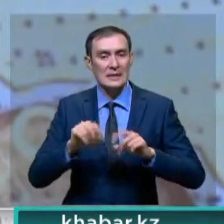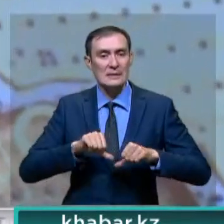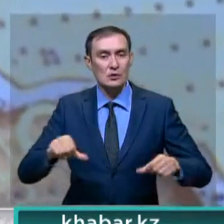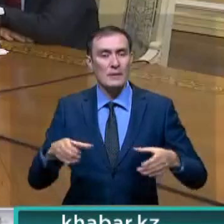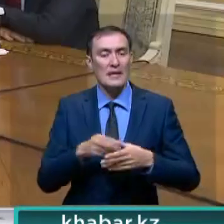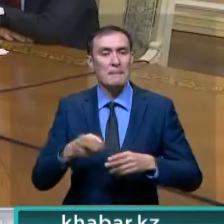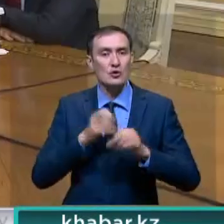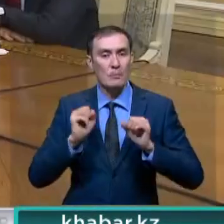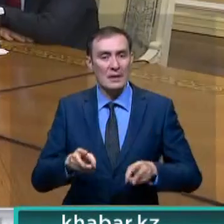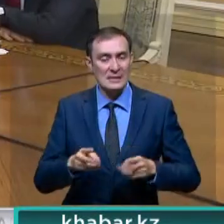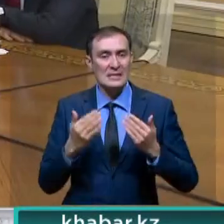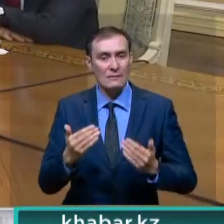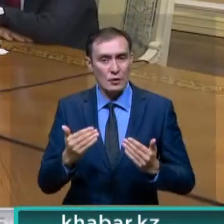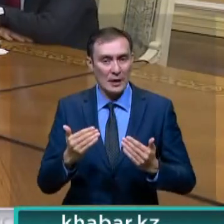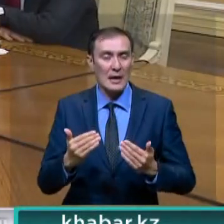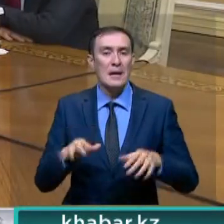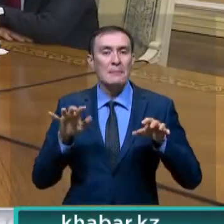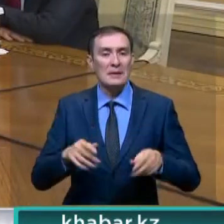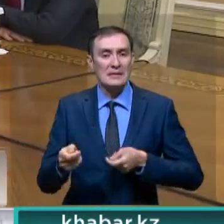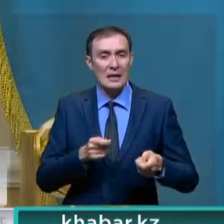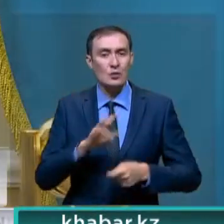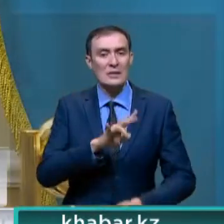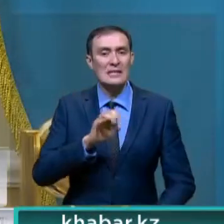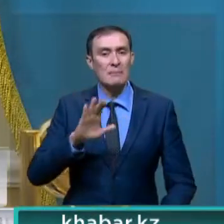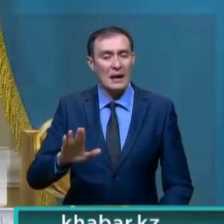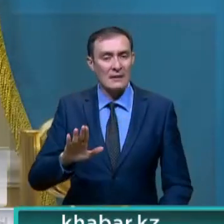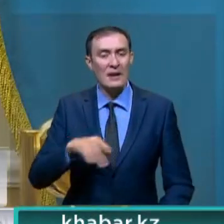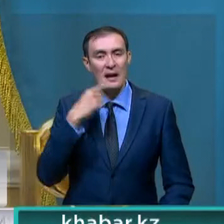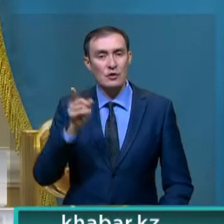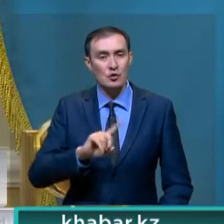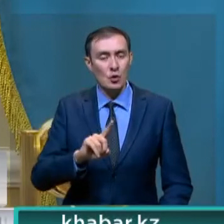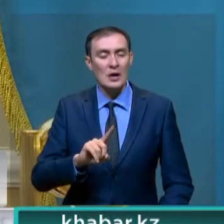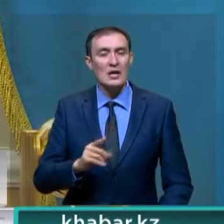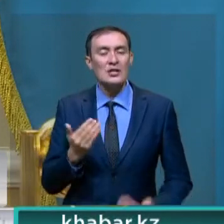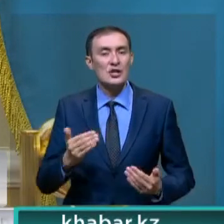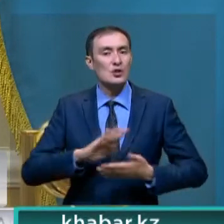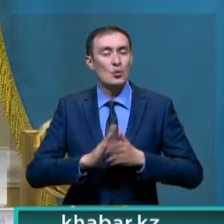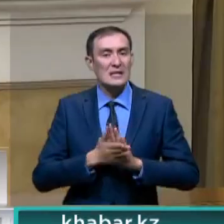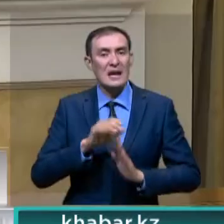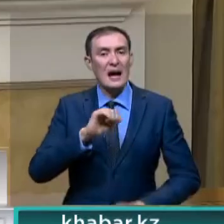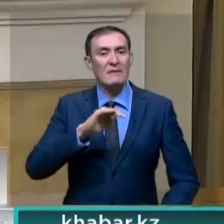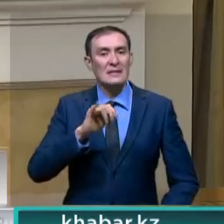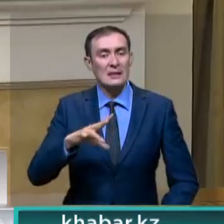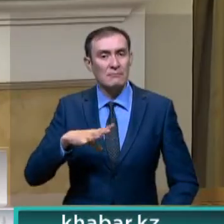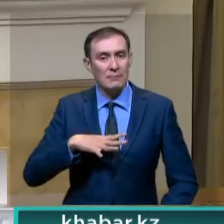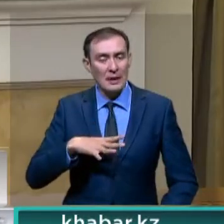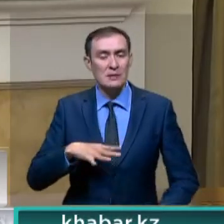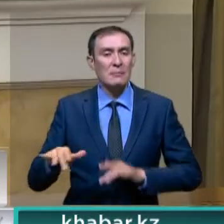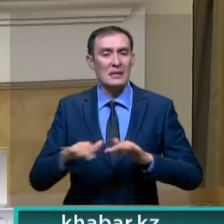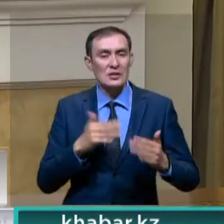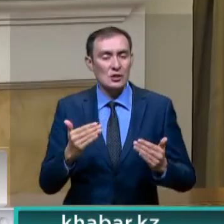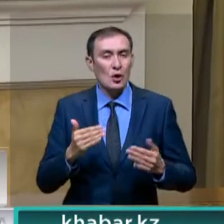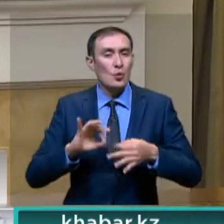заседании Совета Безопасности сегодня. Его председатель Нурсултан Назарбаев отметил, что события в Афганистане стали катализатором